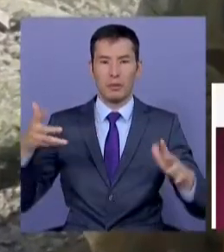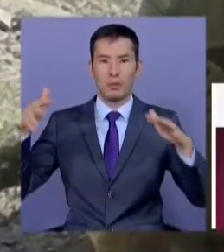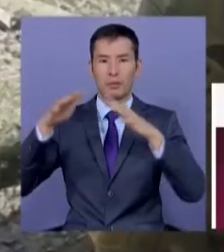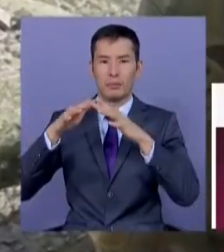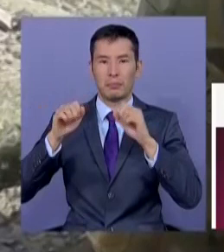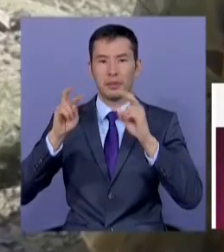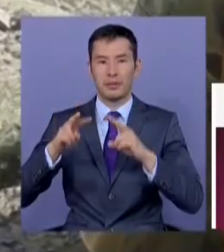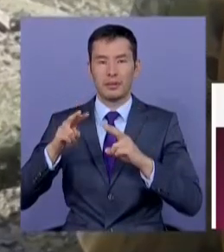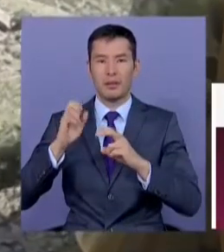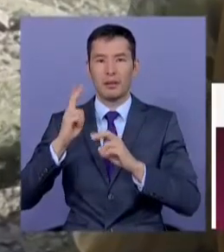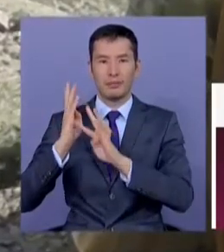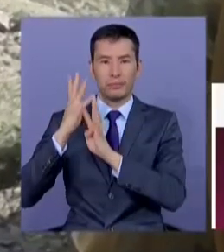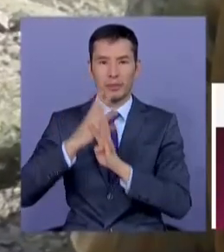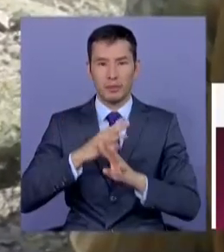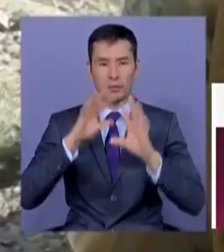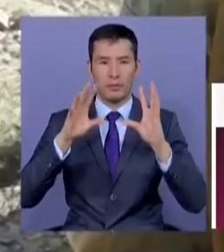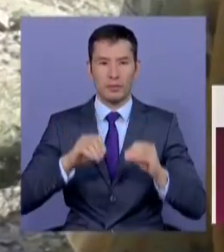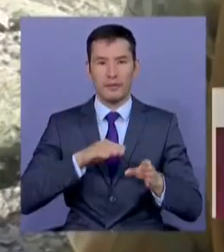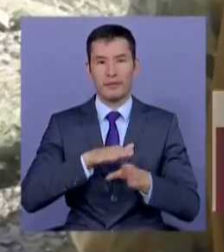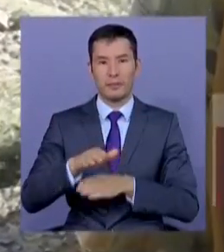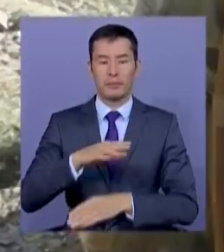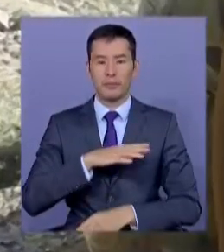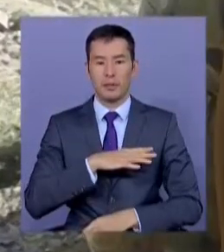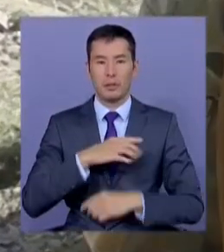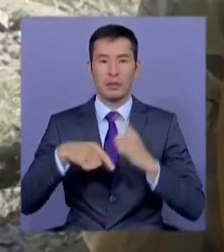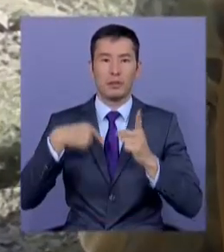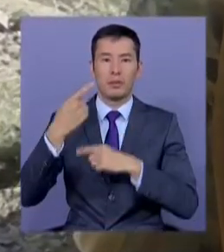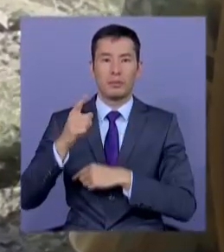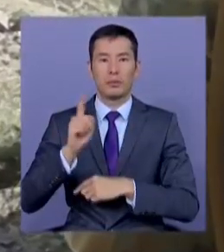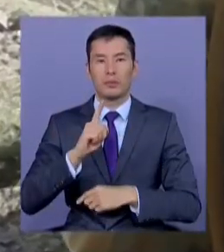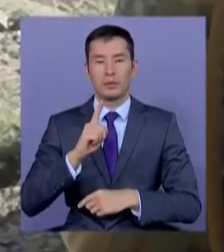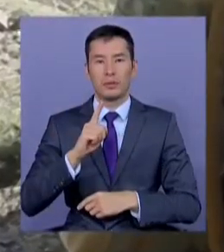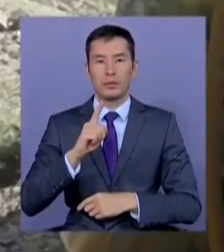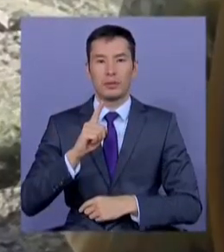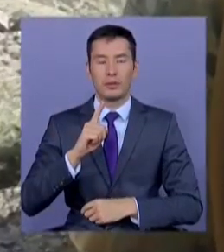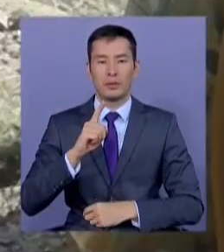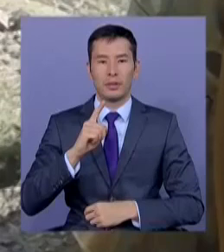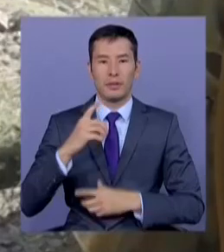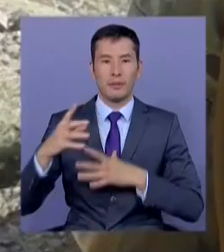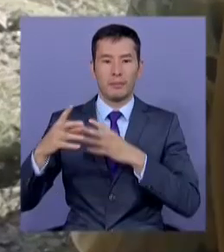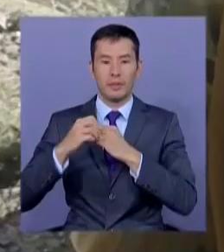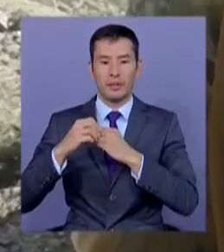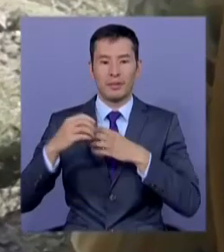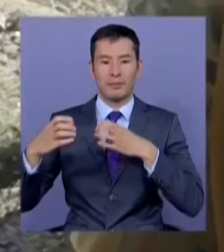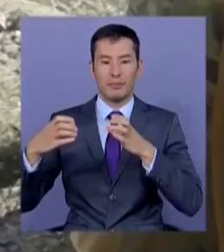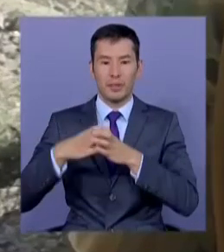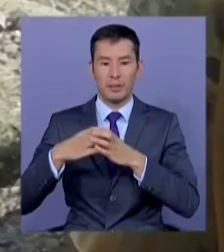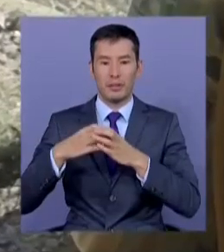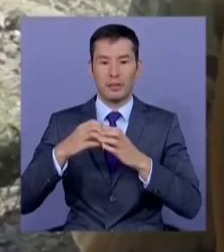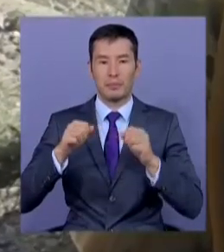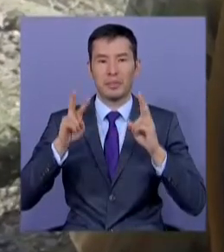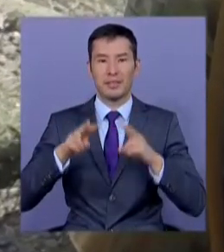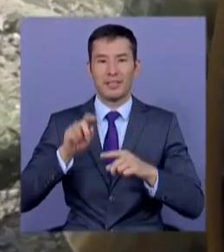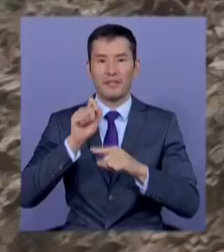түсуге жүзеге асыруда. Ендігі кезең ол біріккен топтармен бірге арнайы